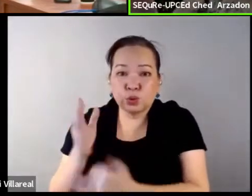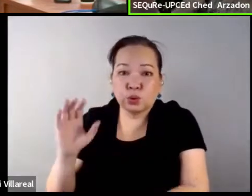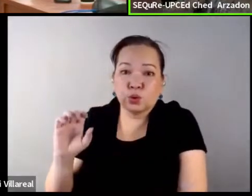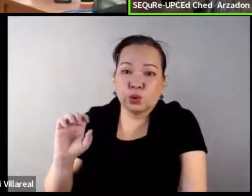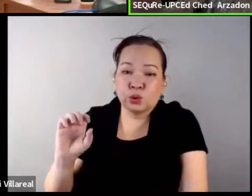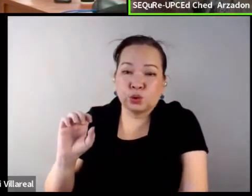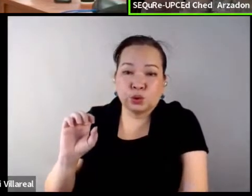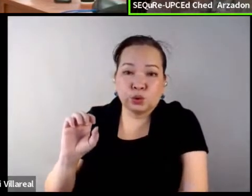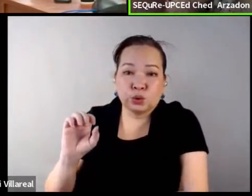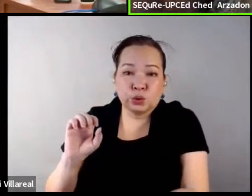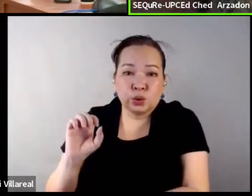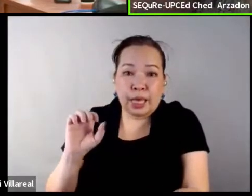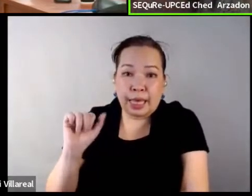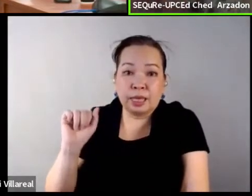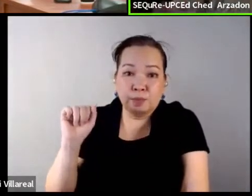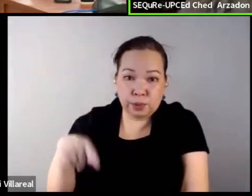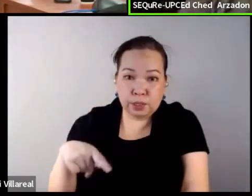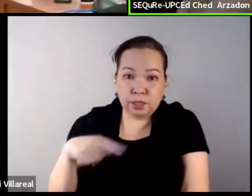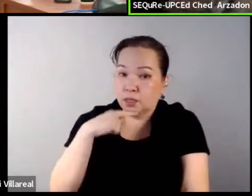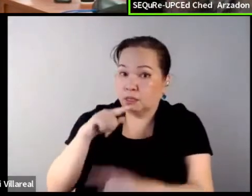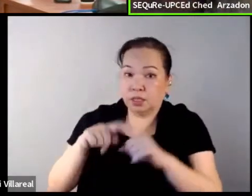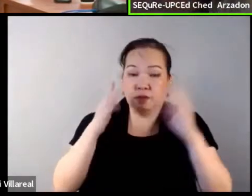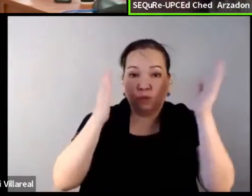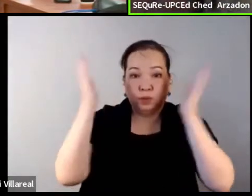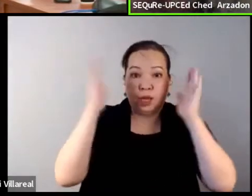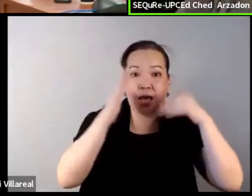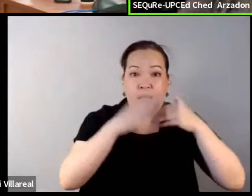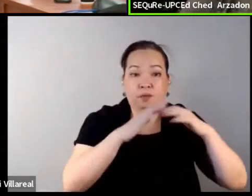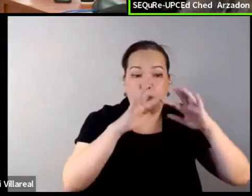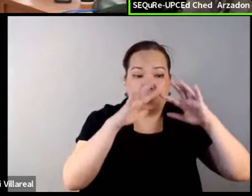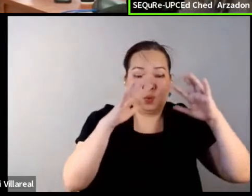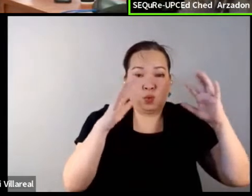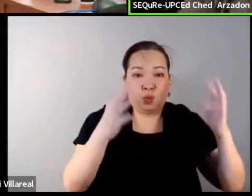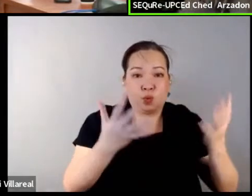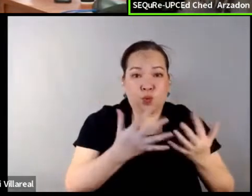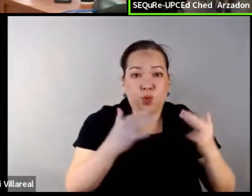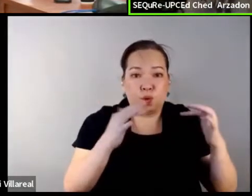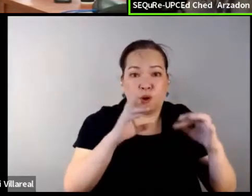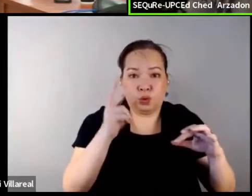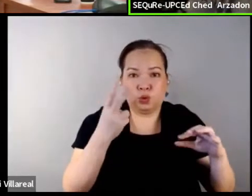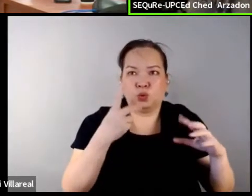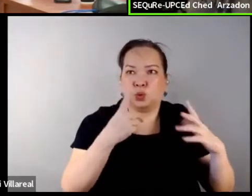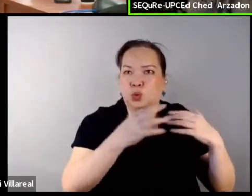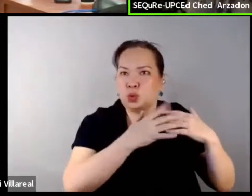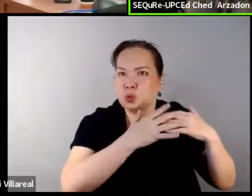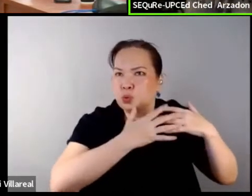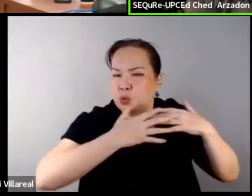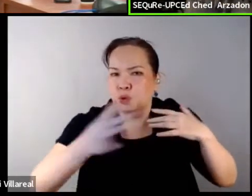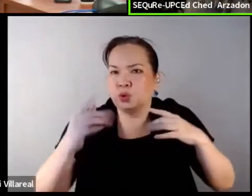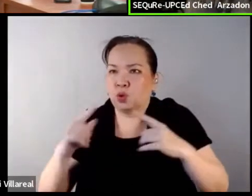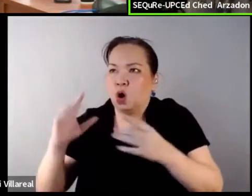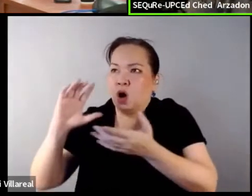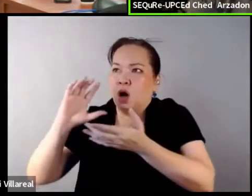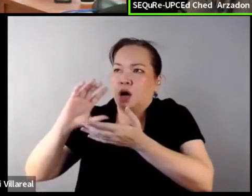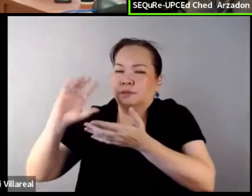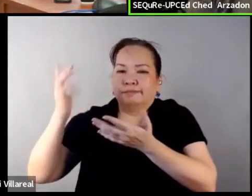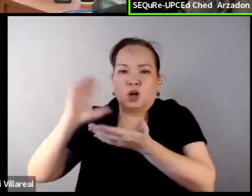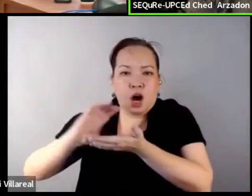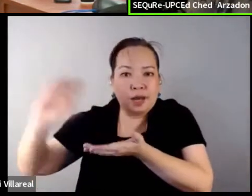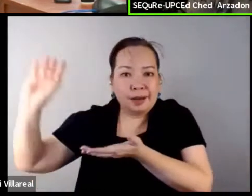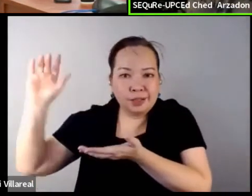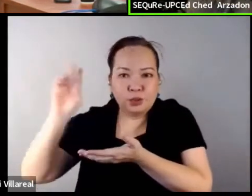World War II, talagang dinevelop nila hanggang higher education ang bahasa. Tayo hanggang social studies lang.